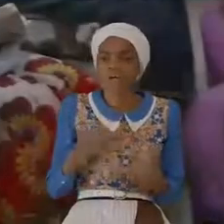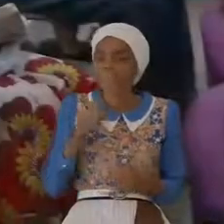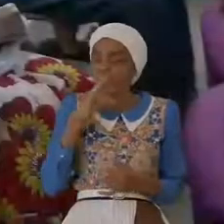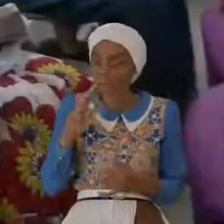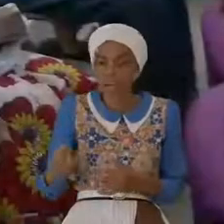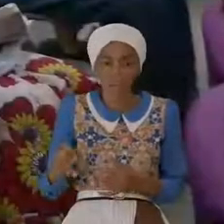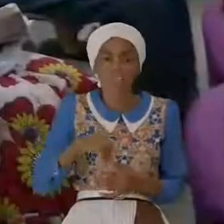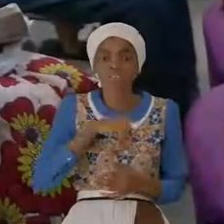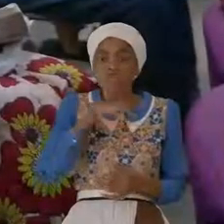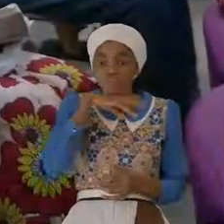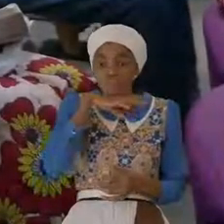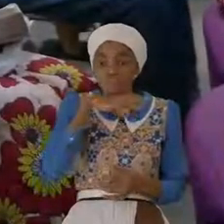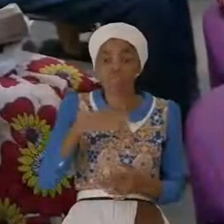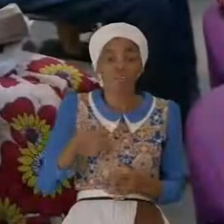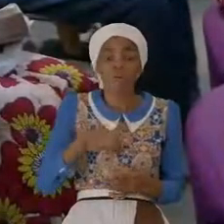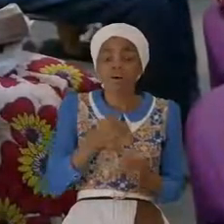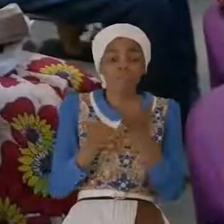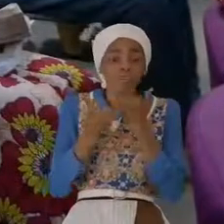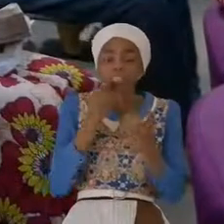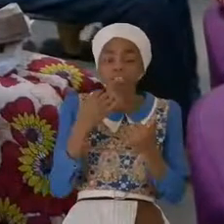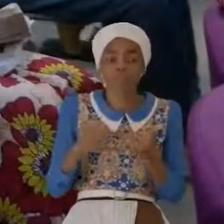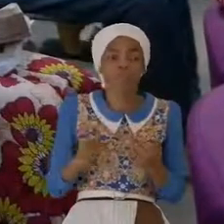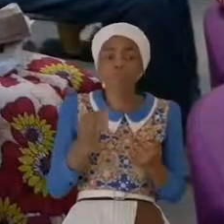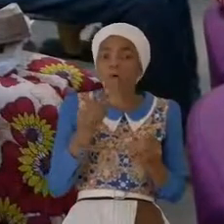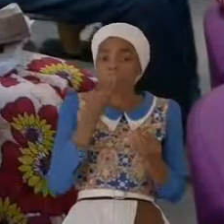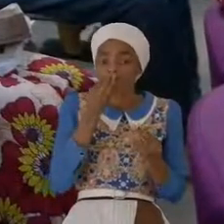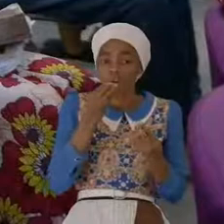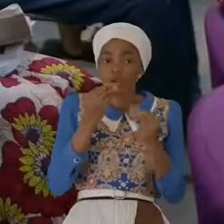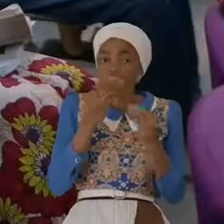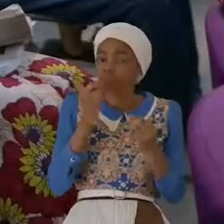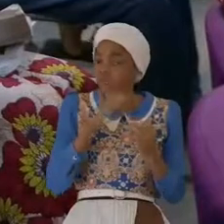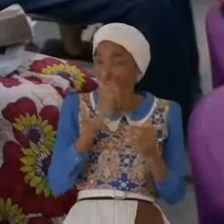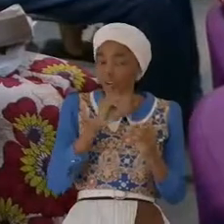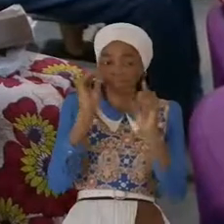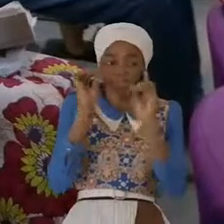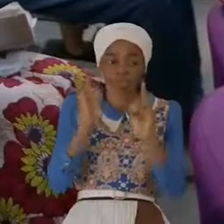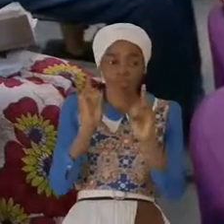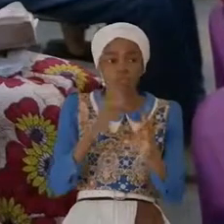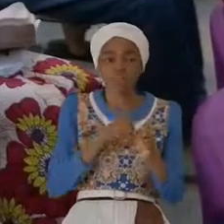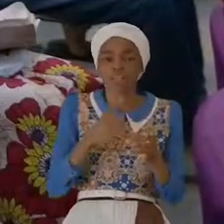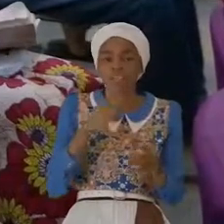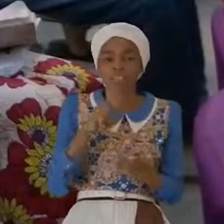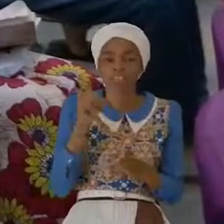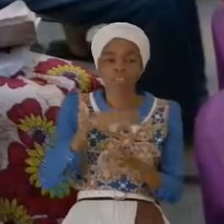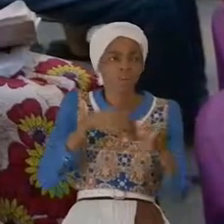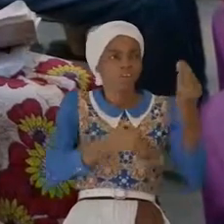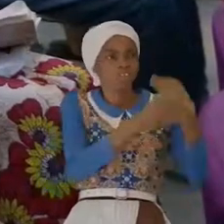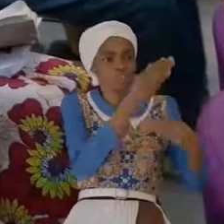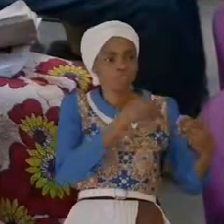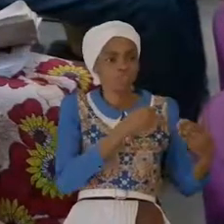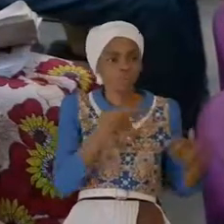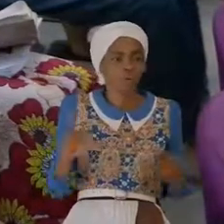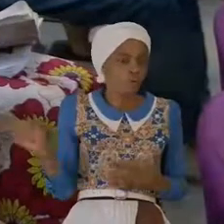ceux qui perpètrent, qui propagent les fausses doctrines. Serpents, race de